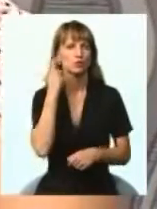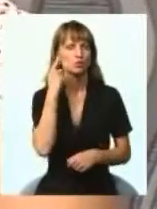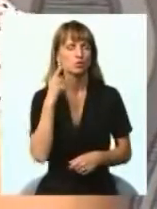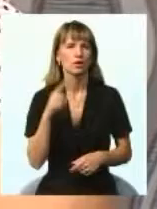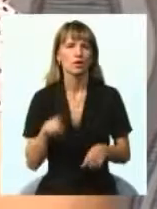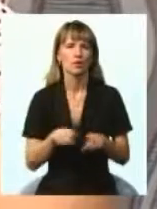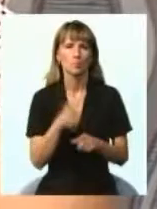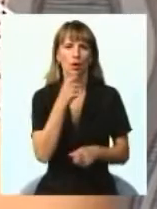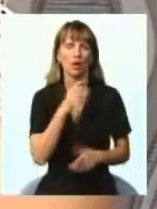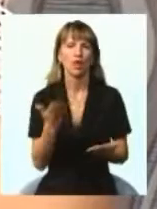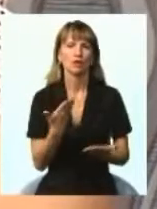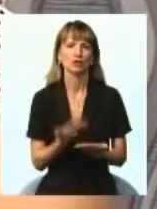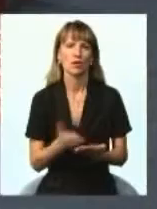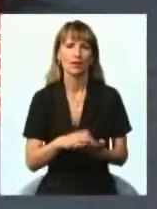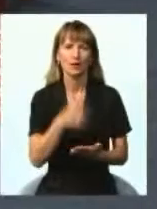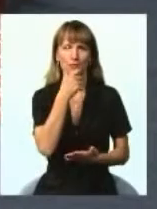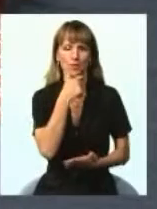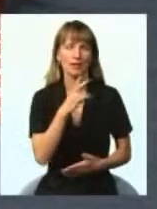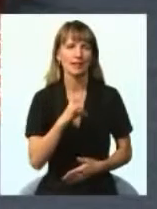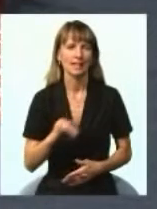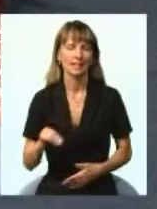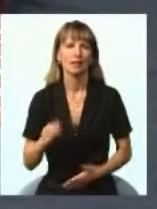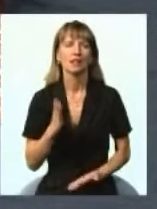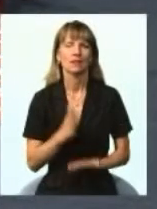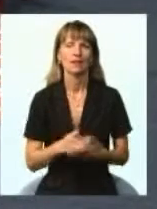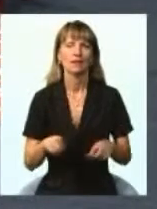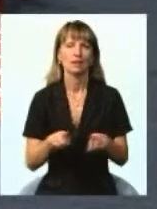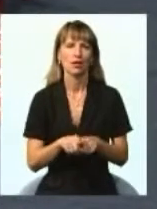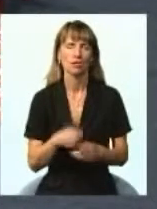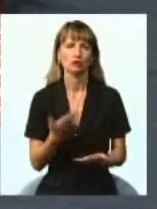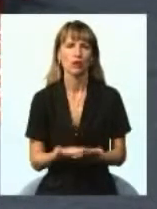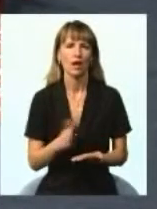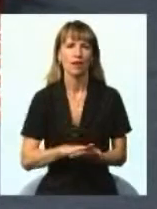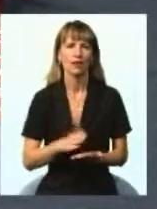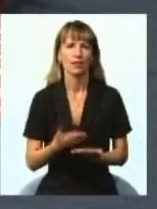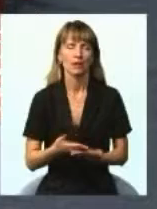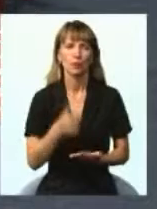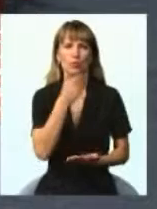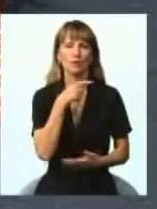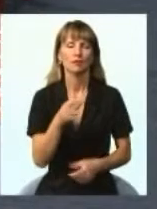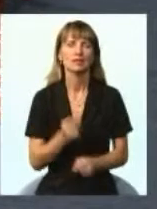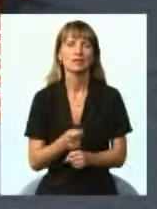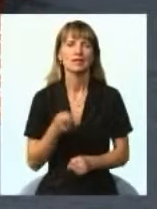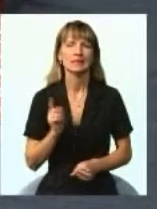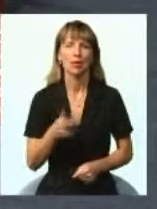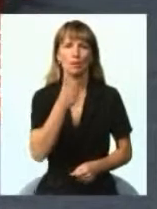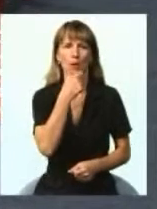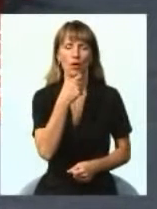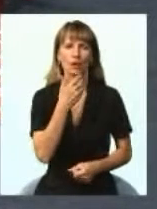смажене морозиво? Ні. Дійсно, існує ще такий вид смаженого морозива. Його створюють дійсно